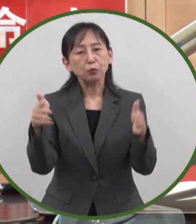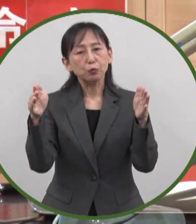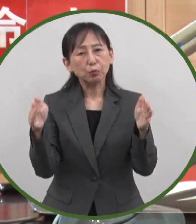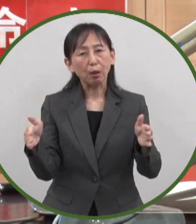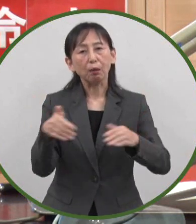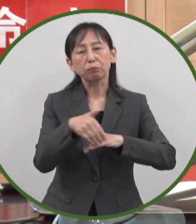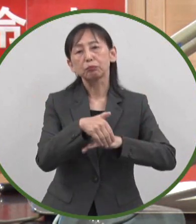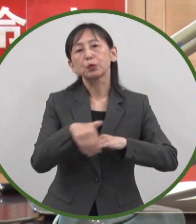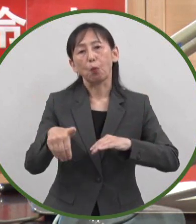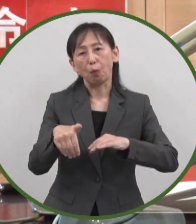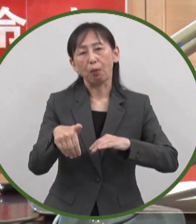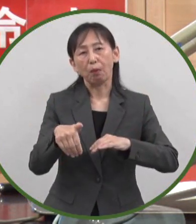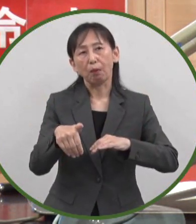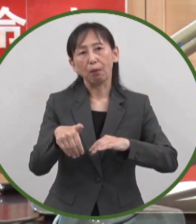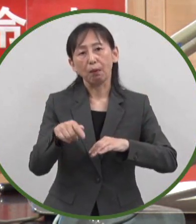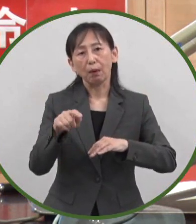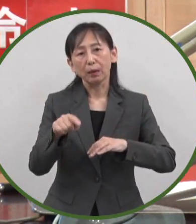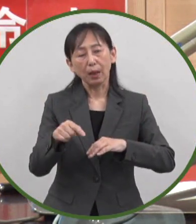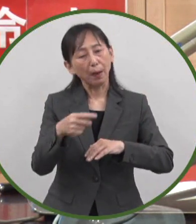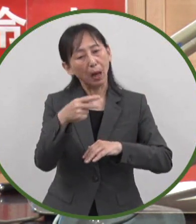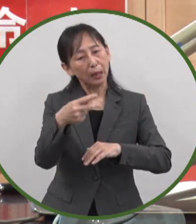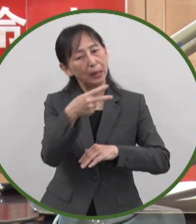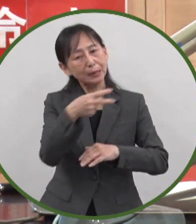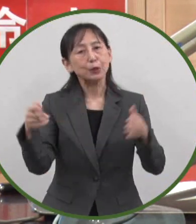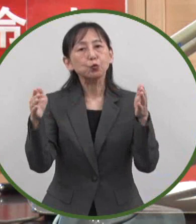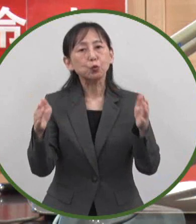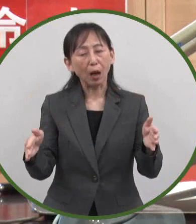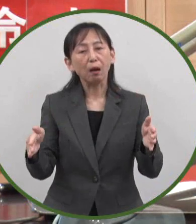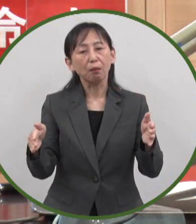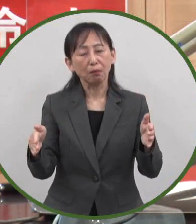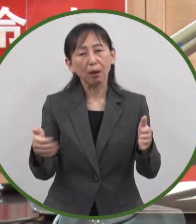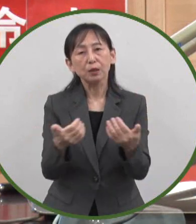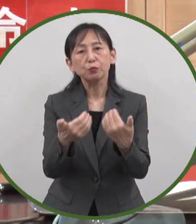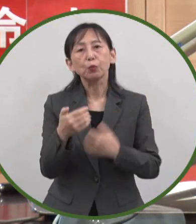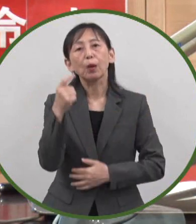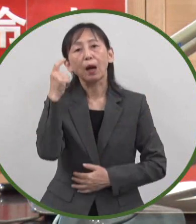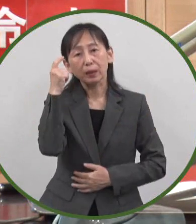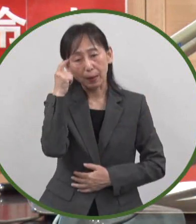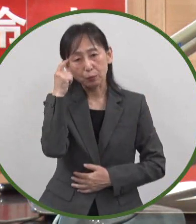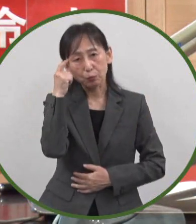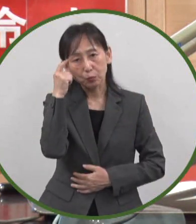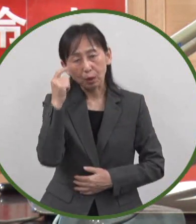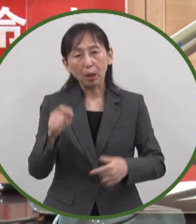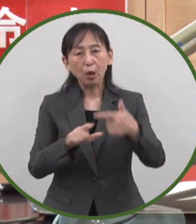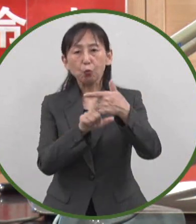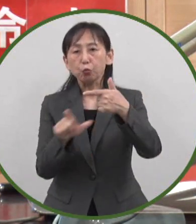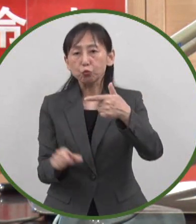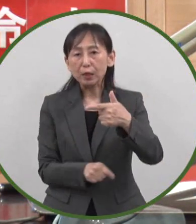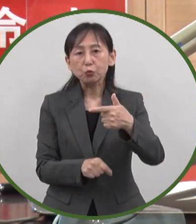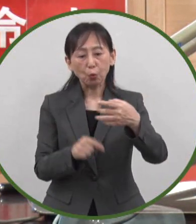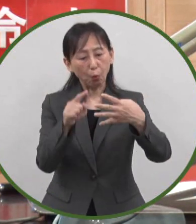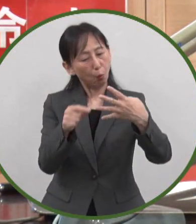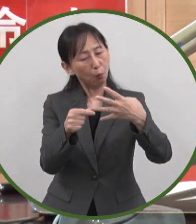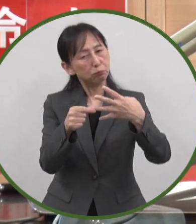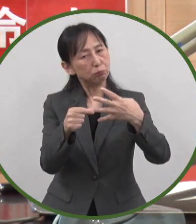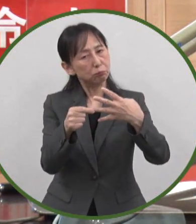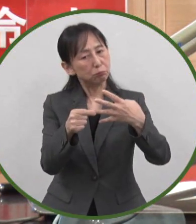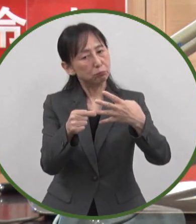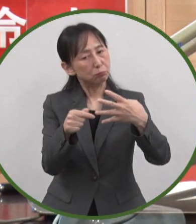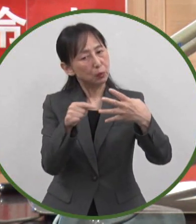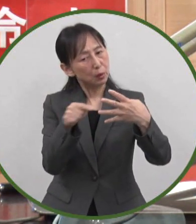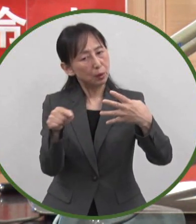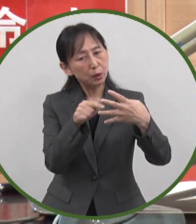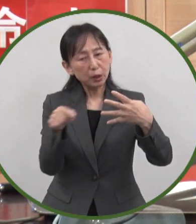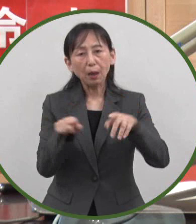と、2週間超かかるかなということで、6月の第3週ぐらいに命